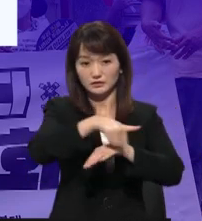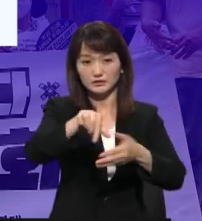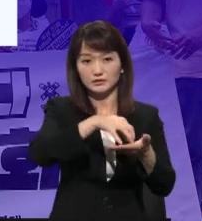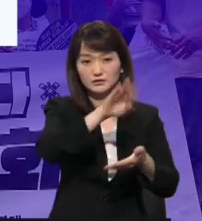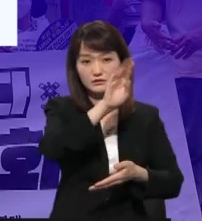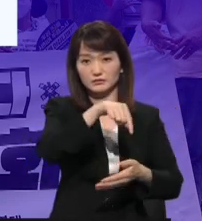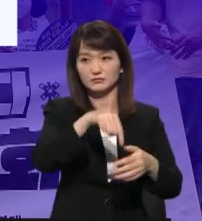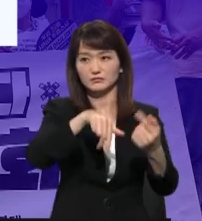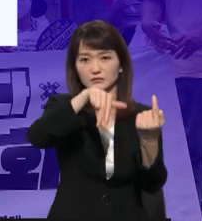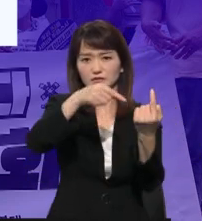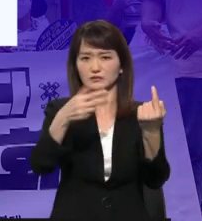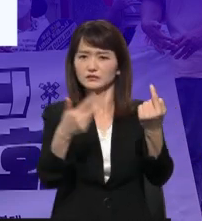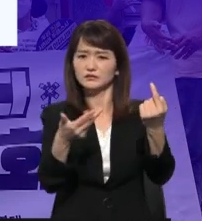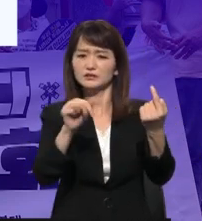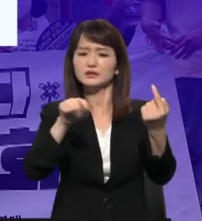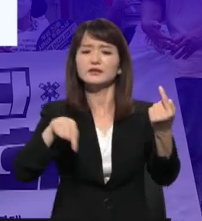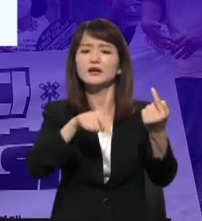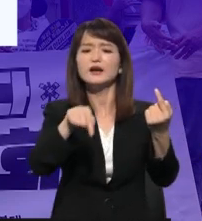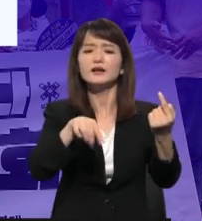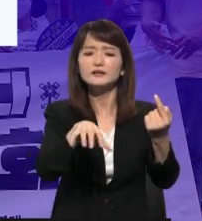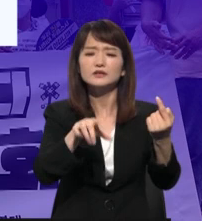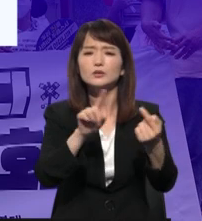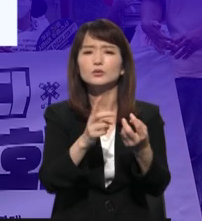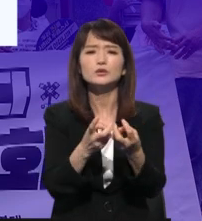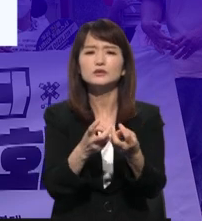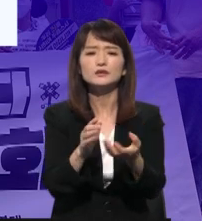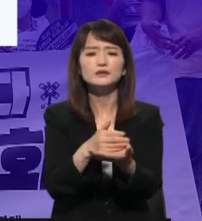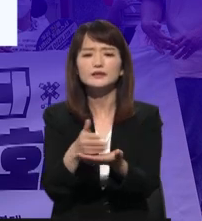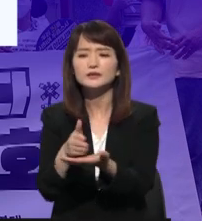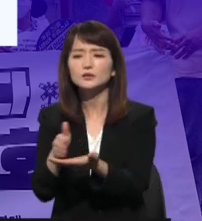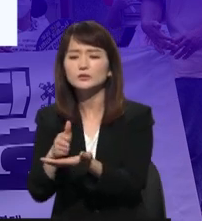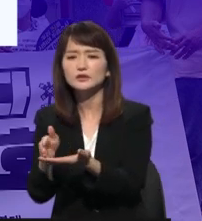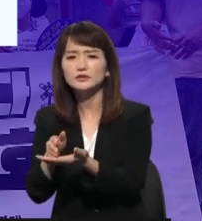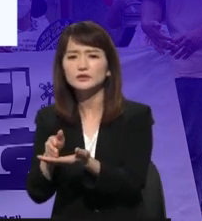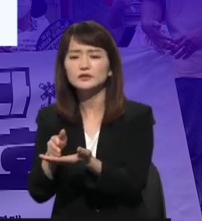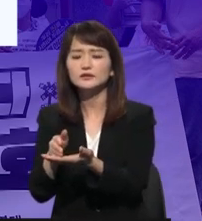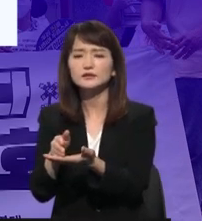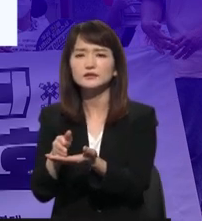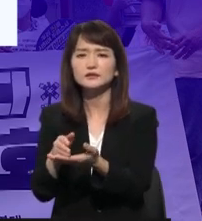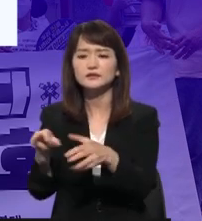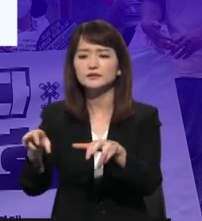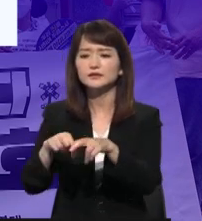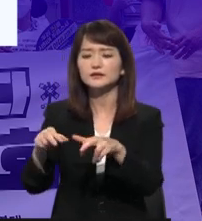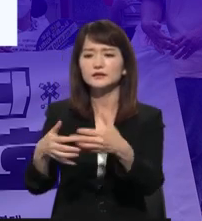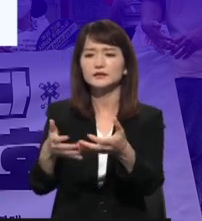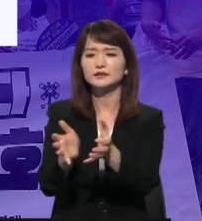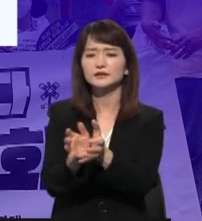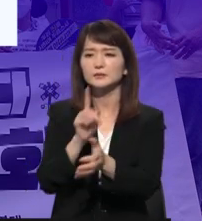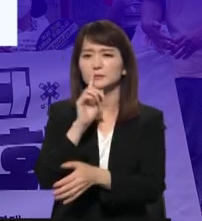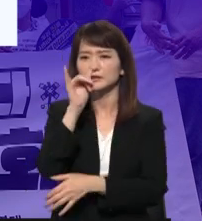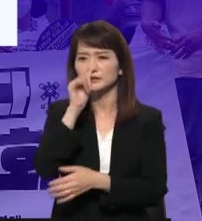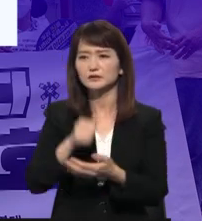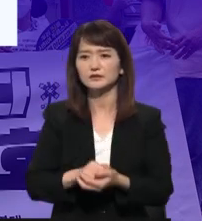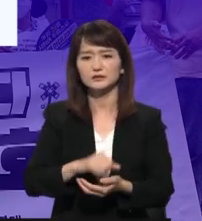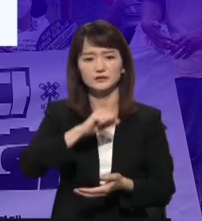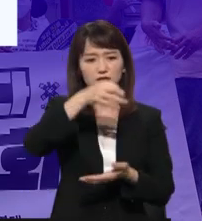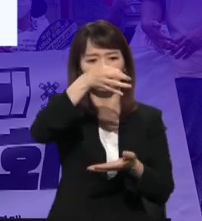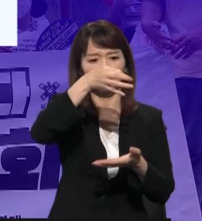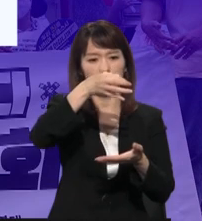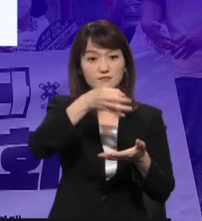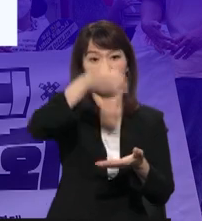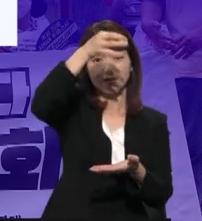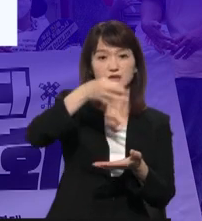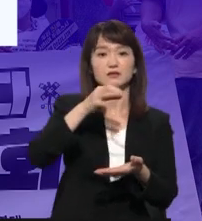입장은 1조 7천억 안에서 어떻게 배분을 할 건지를 예로서 장애인 단체가 얘기할 수 있지만 전도를 늘릴 수는